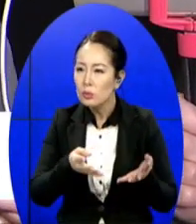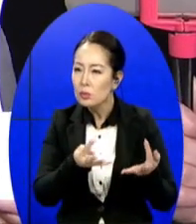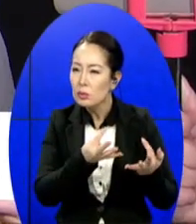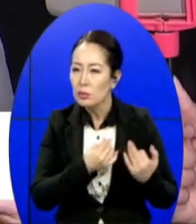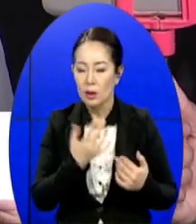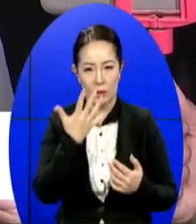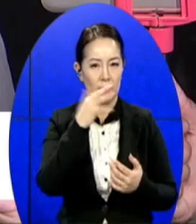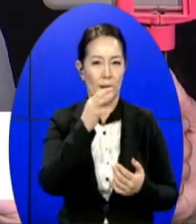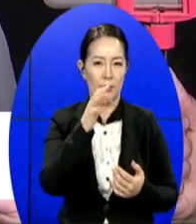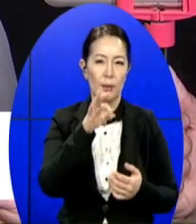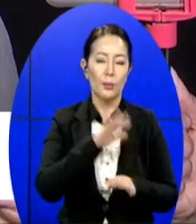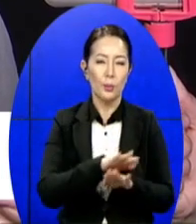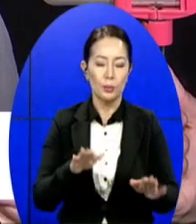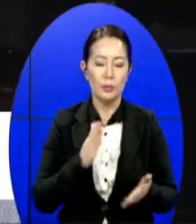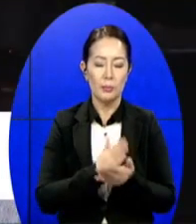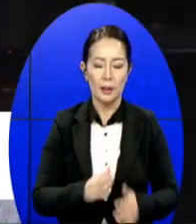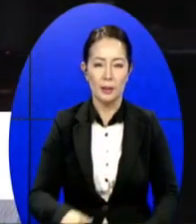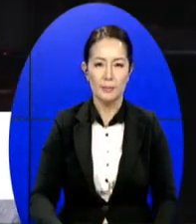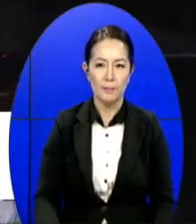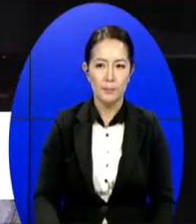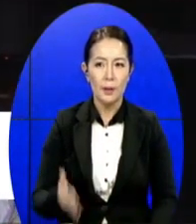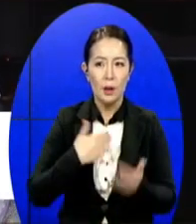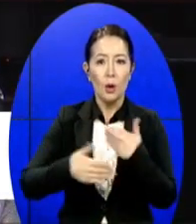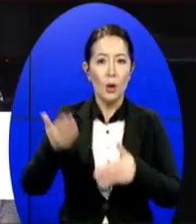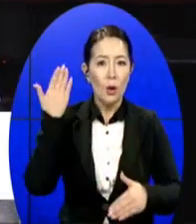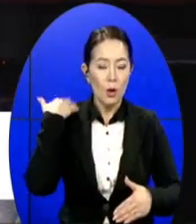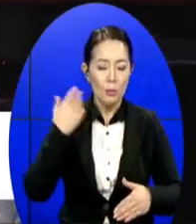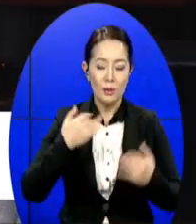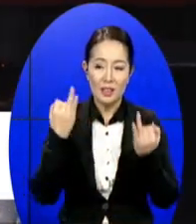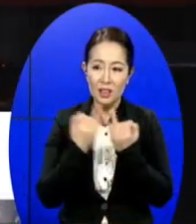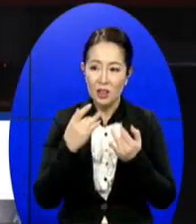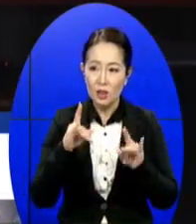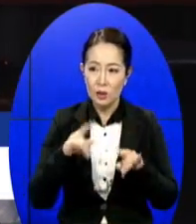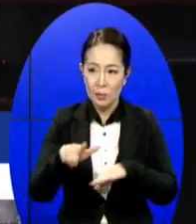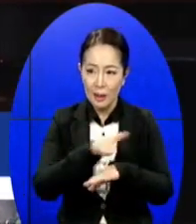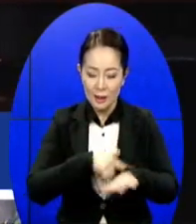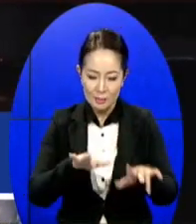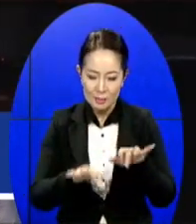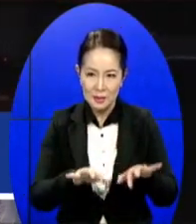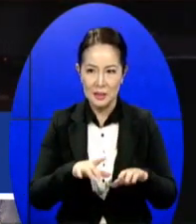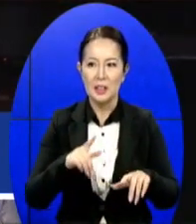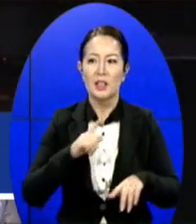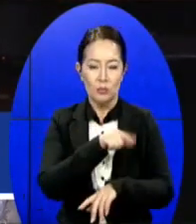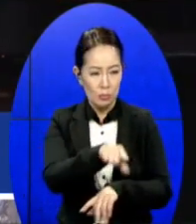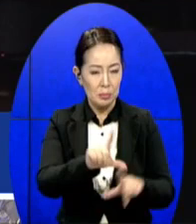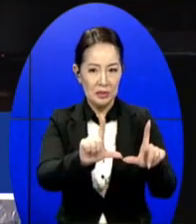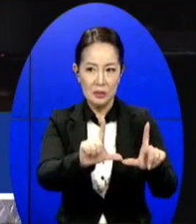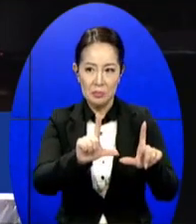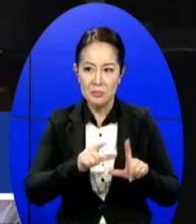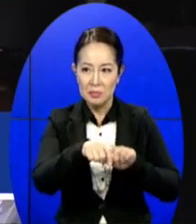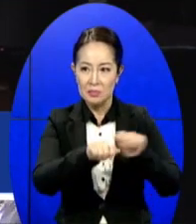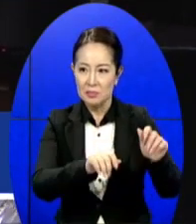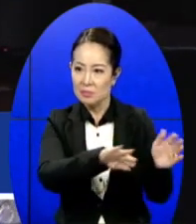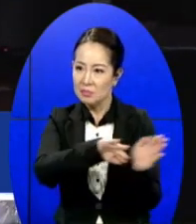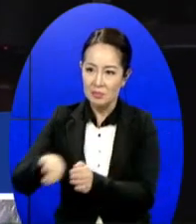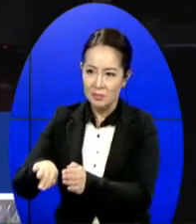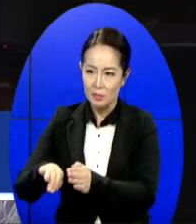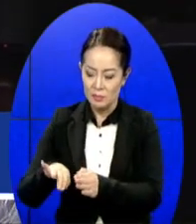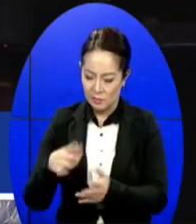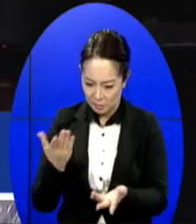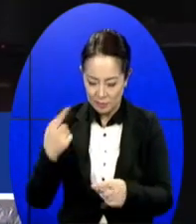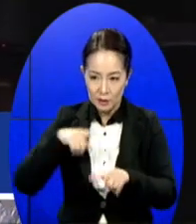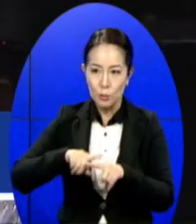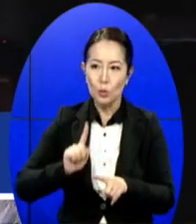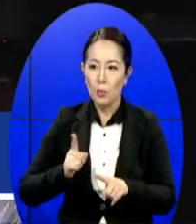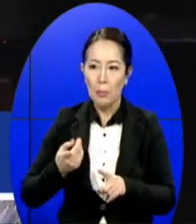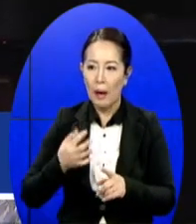та. 50 гаруй хөхтэй баг. Өмнө нь бол одоо энэ цахим тоглоом газар бас бичиг баримтаа цагдаагийн байгууллагад хураалгасан байна. Тэгээ хураалгасан мөртлөө зөвшөөрлөгөө бас ингээд